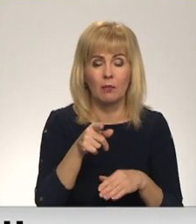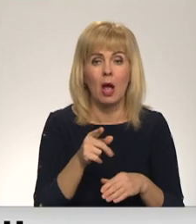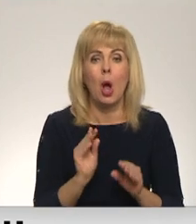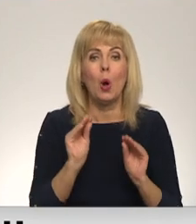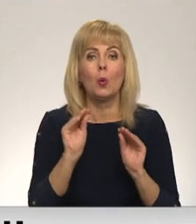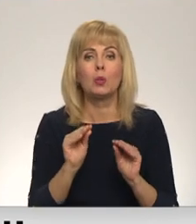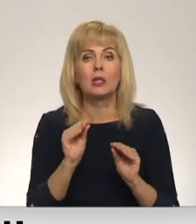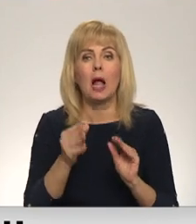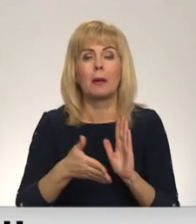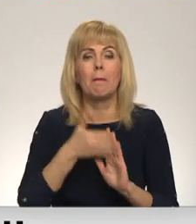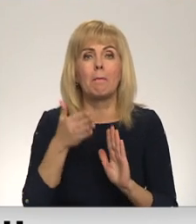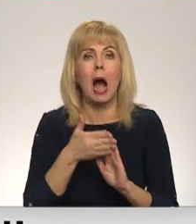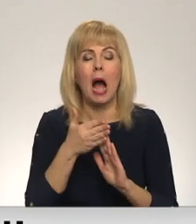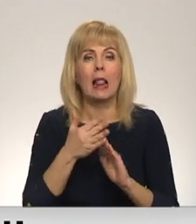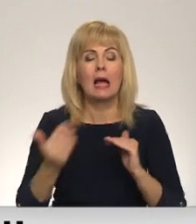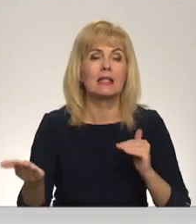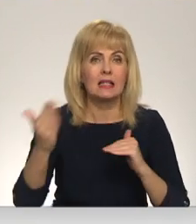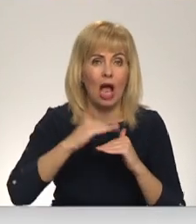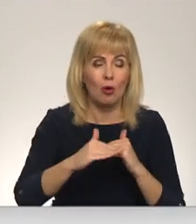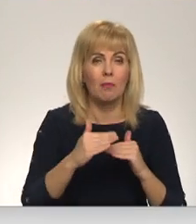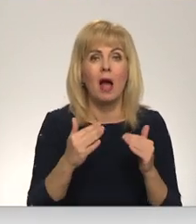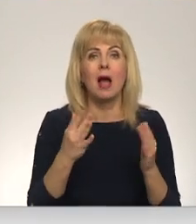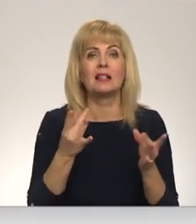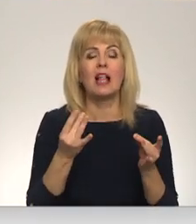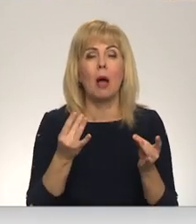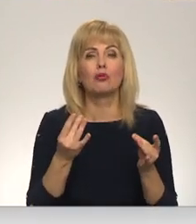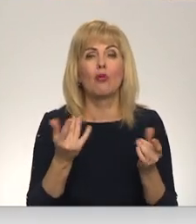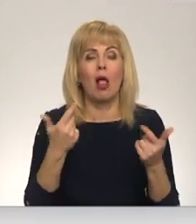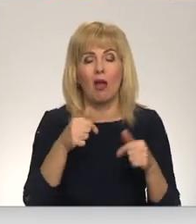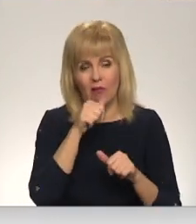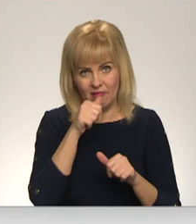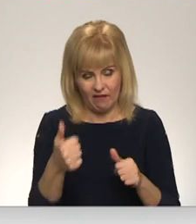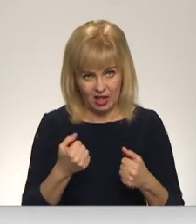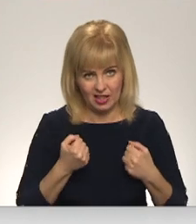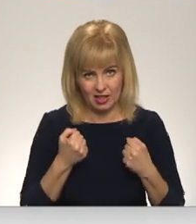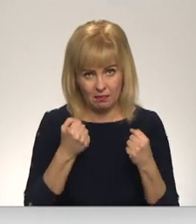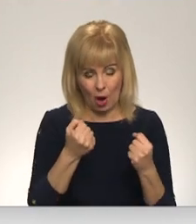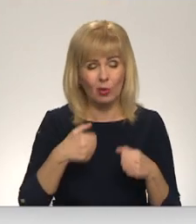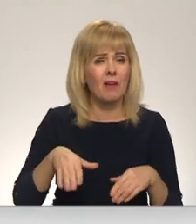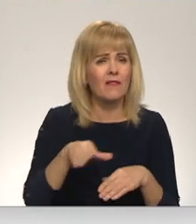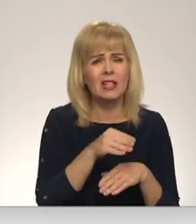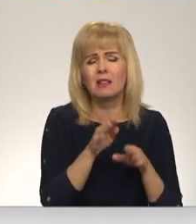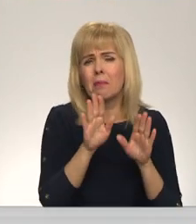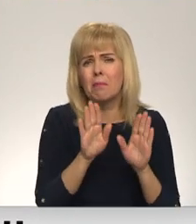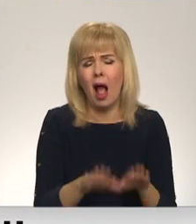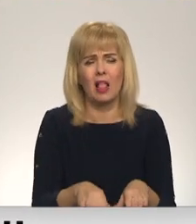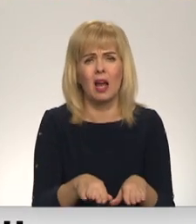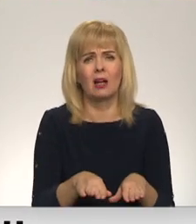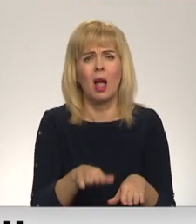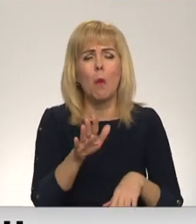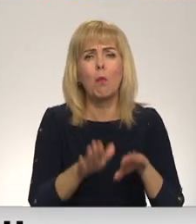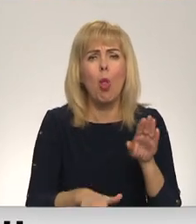kaut mālains sagums, jo slapjos laikos šeit praktiski nav izbraucams. Jo viss paliek pilnīgā